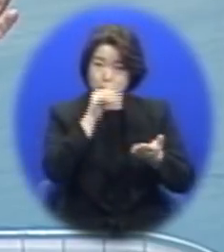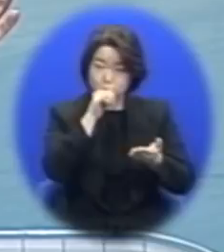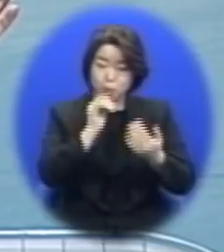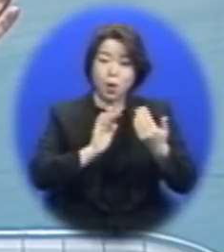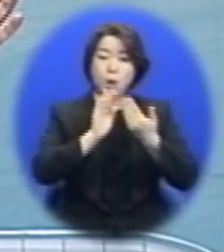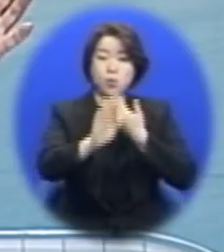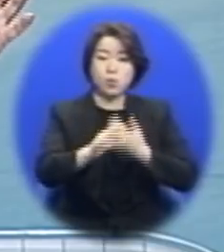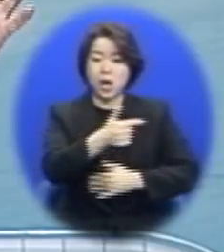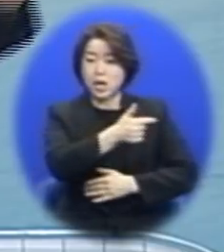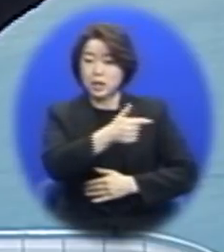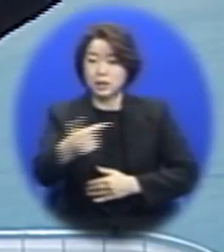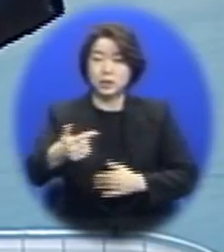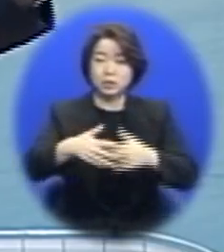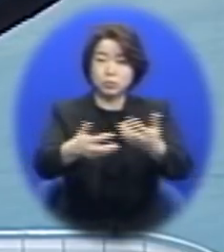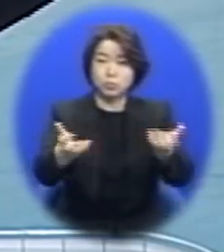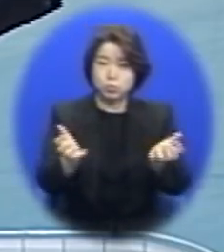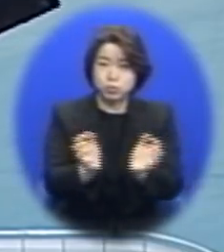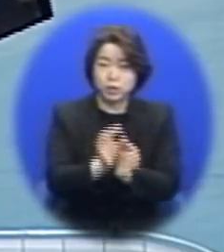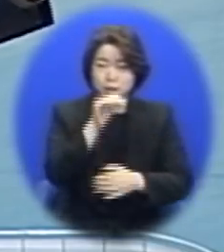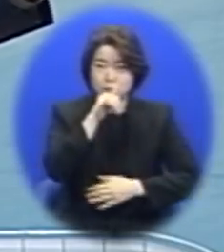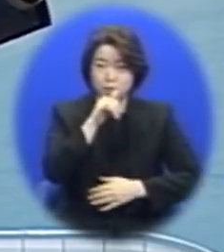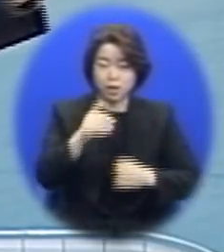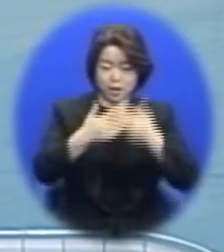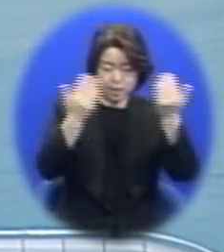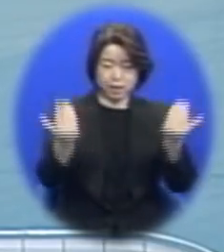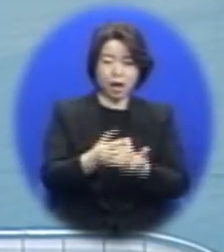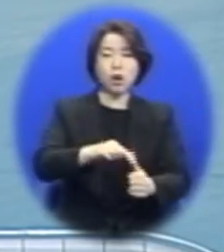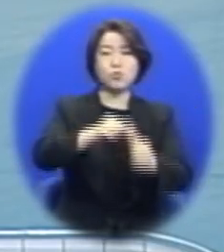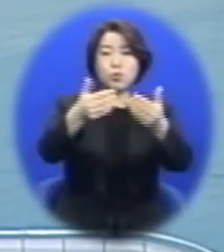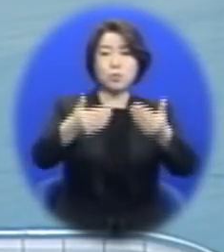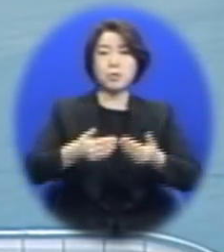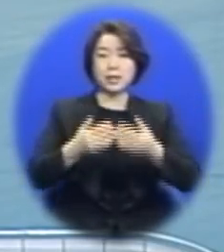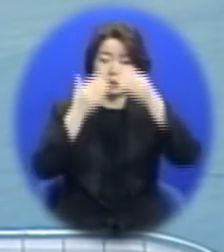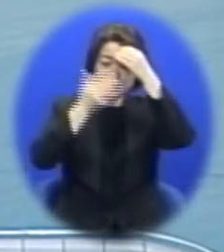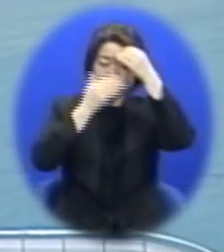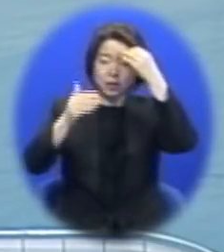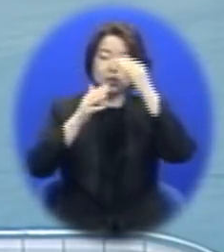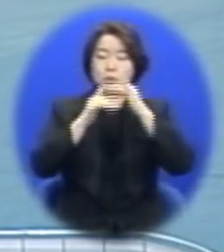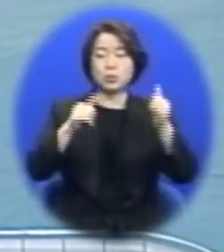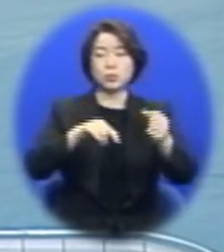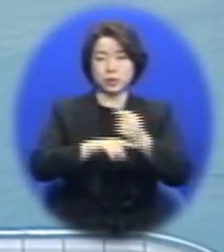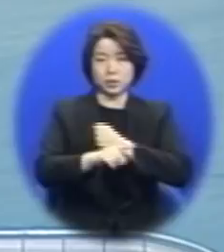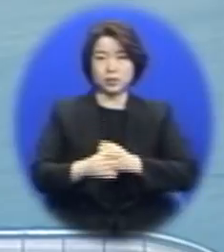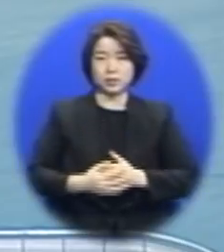큰 무리가 나오는데 다 구원받은 성도를 말하는 것입니다.